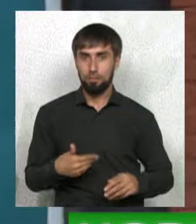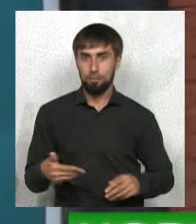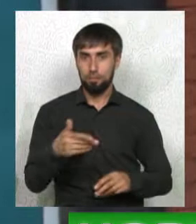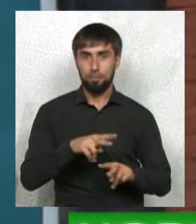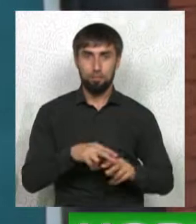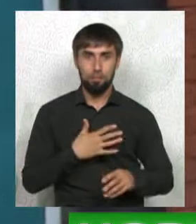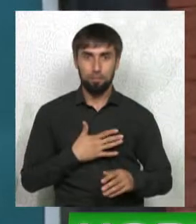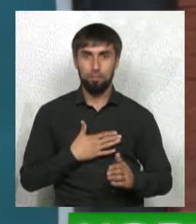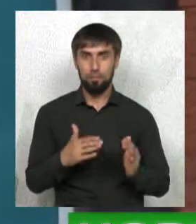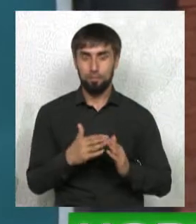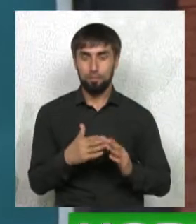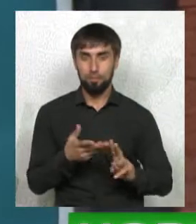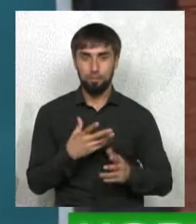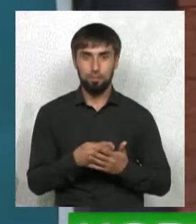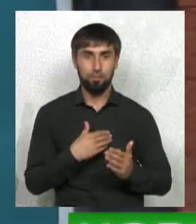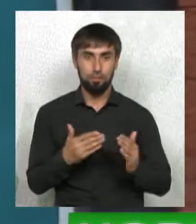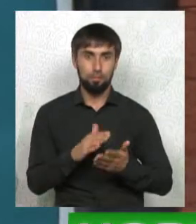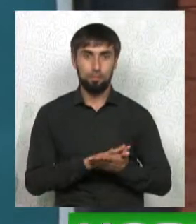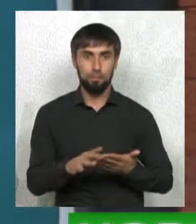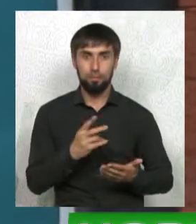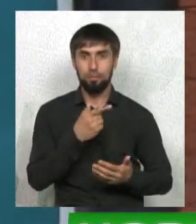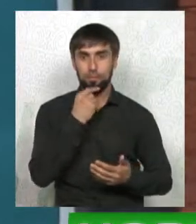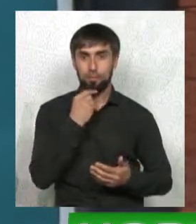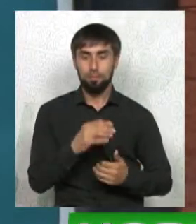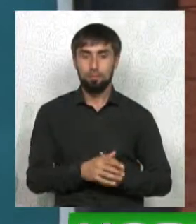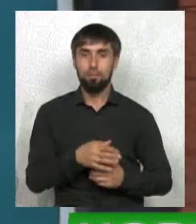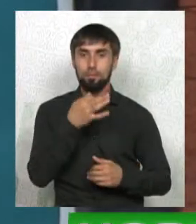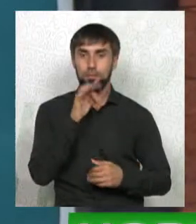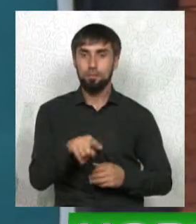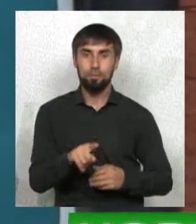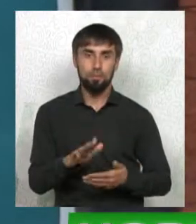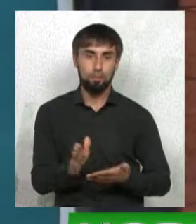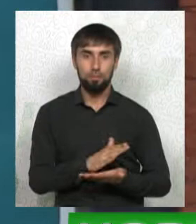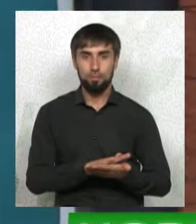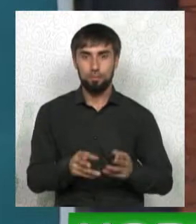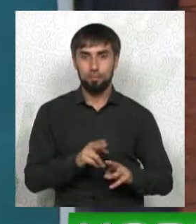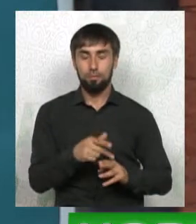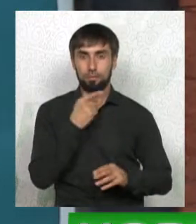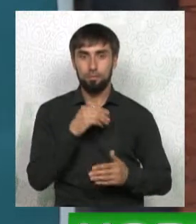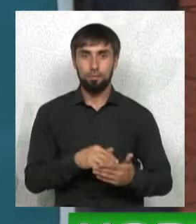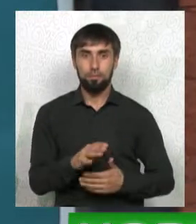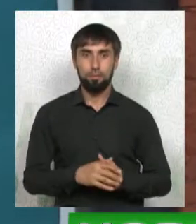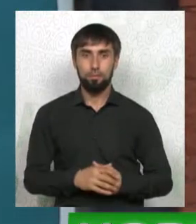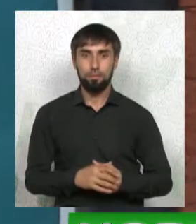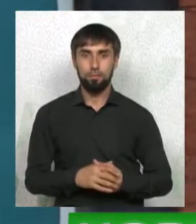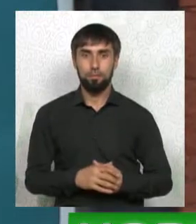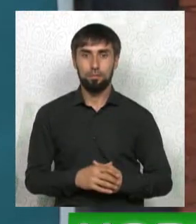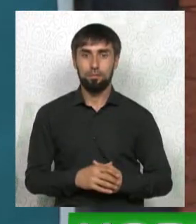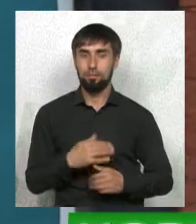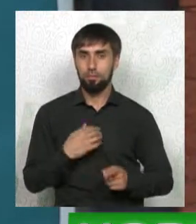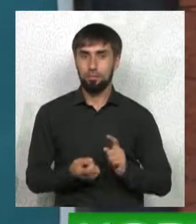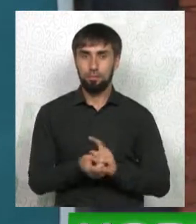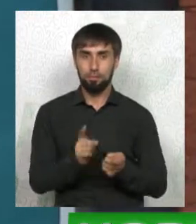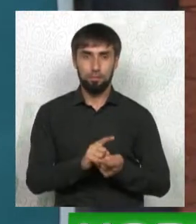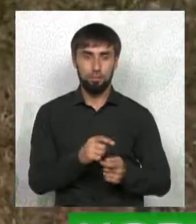вей цадир, вей цех, цанхал, хозик. Хуна мыл, ахам, а заяхка, цану, дикий. А вина абур, юмочадир,